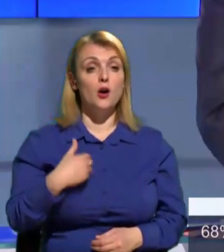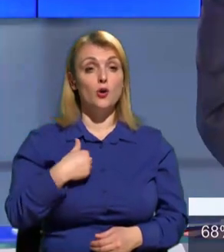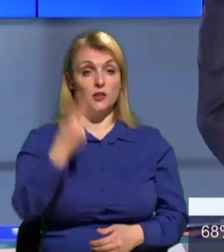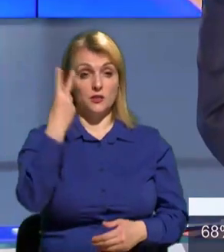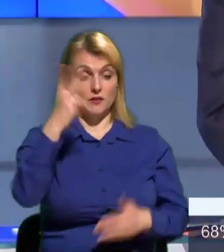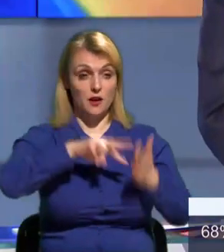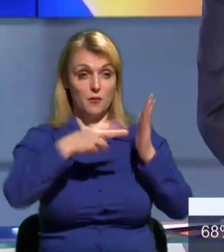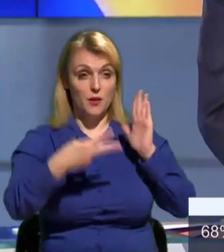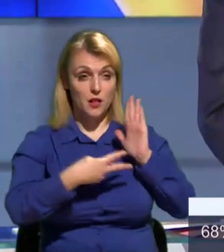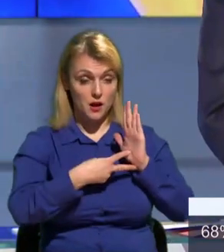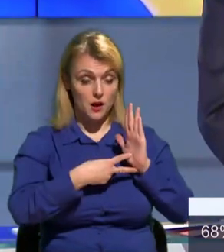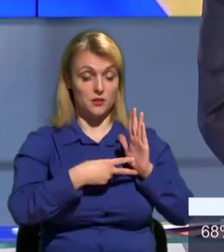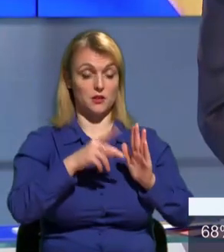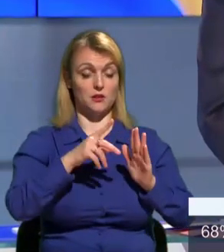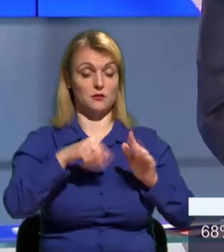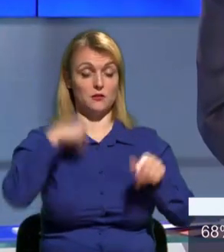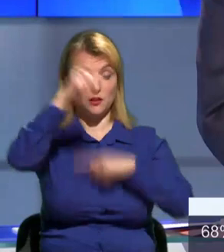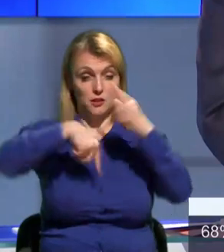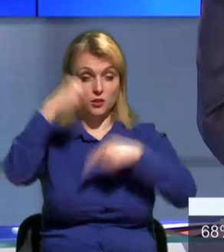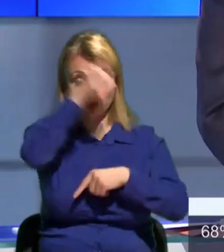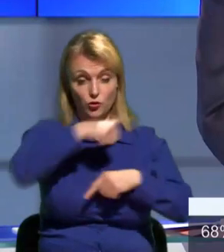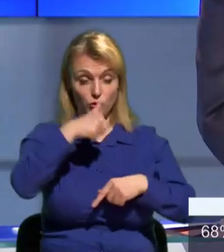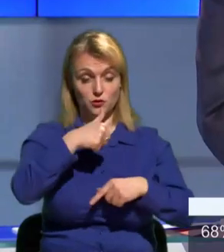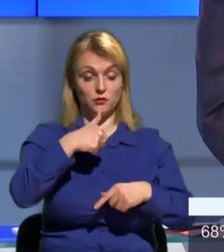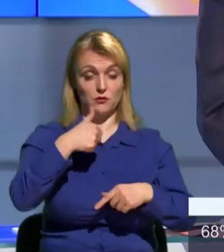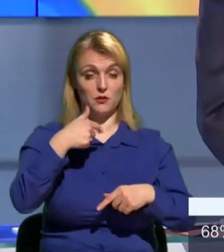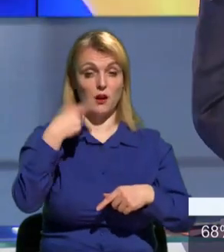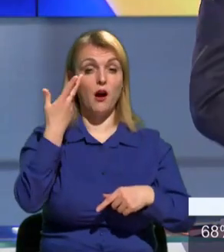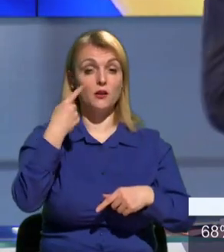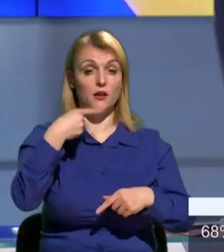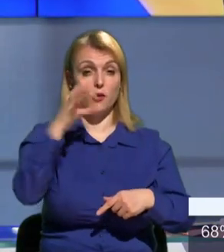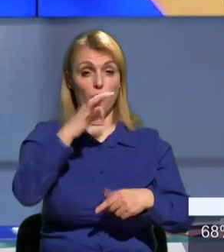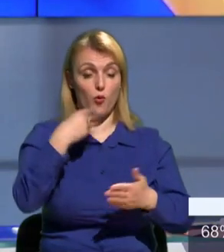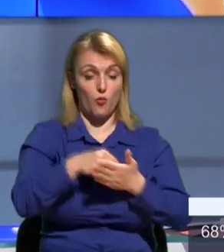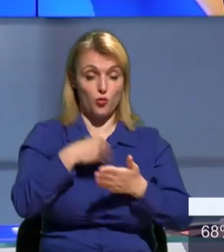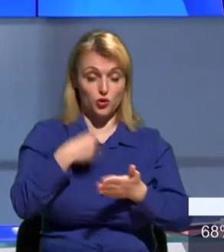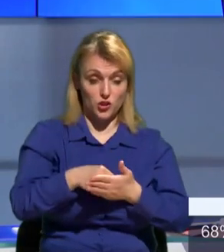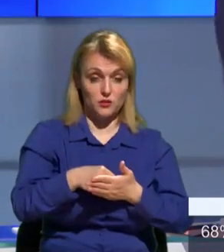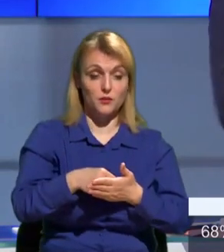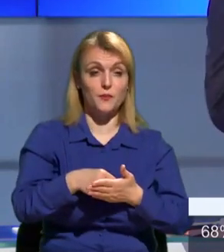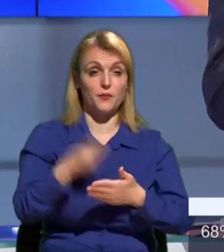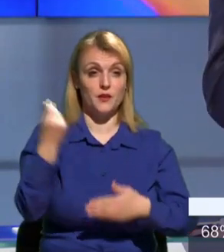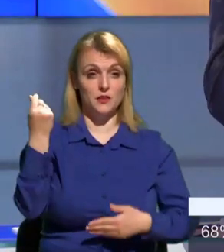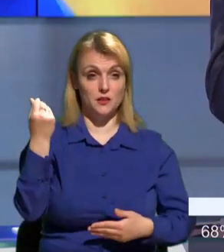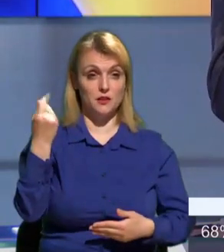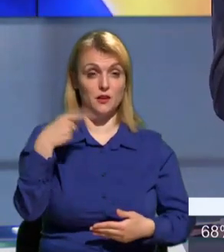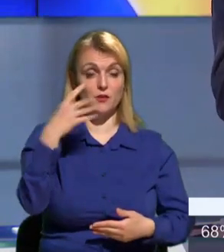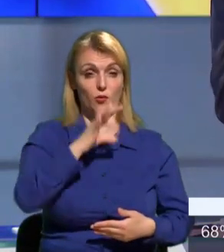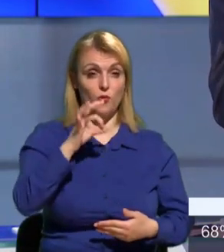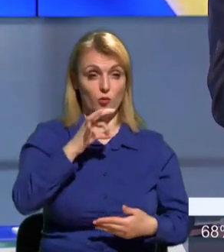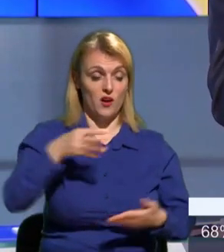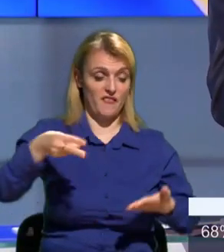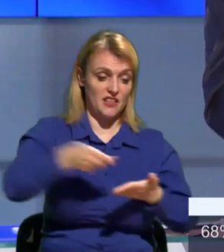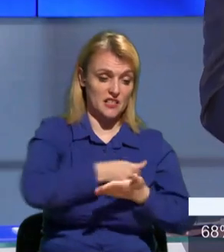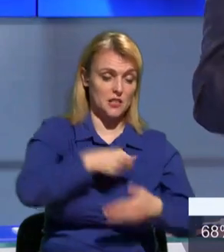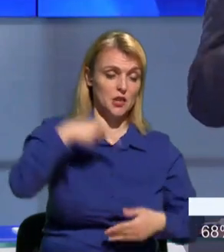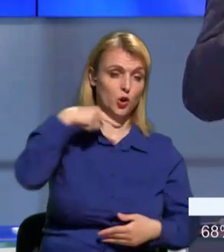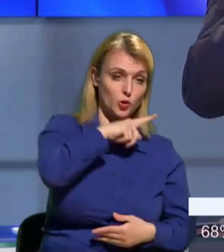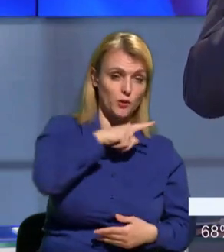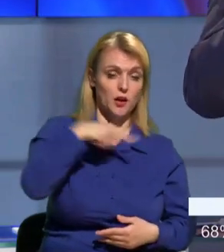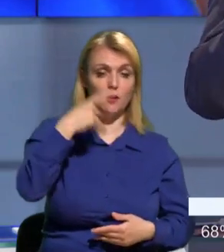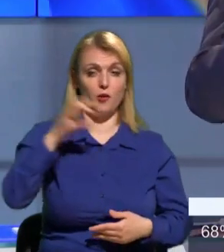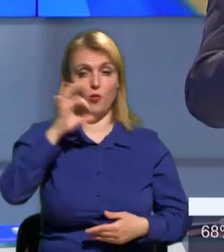buget foarte ambițios în anul următor. Când vorbesc ambițios, mă refer la infrastructură, mă refer la investițiile în economie,